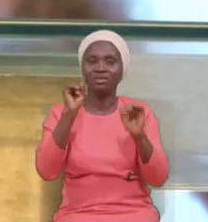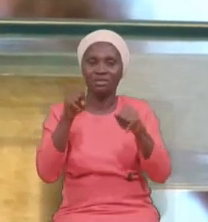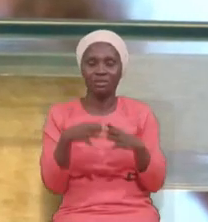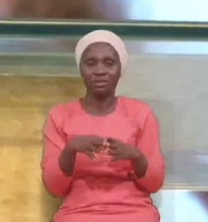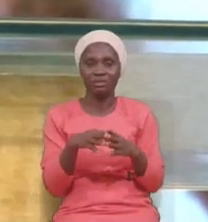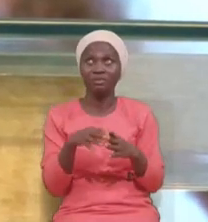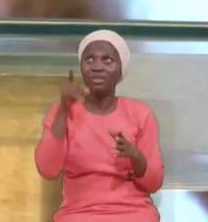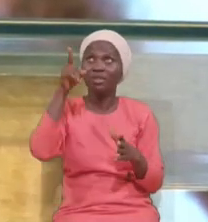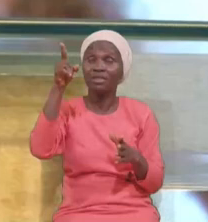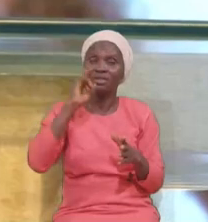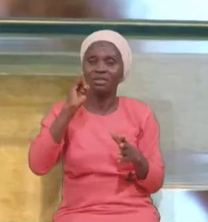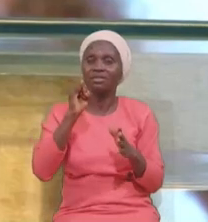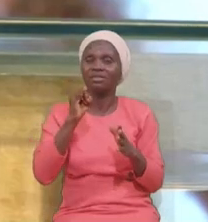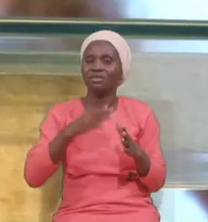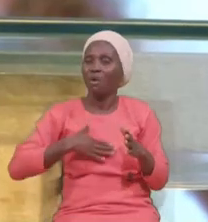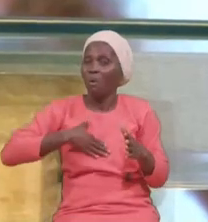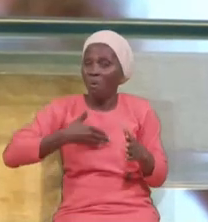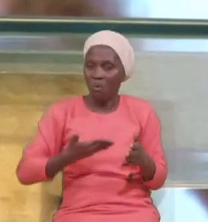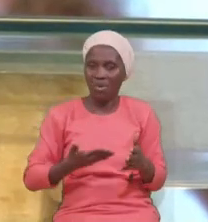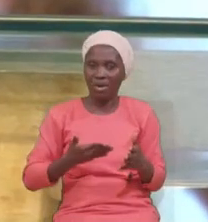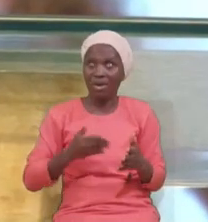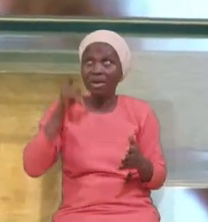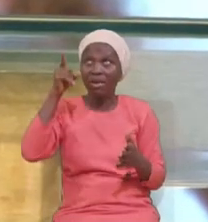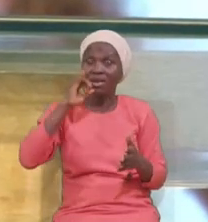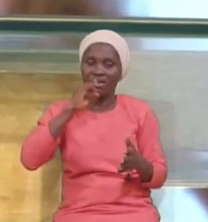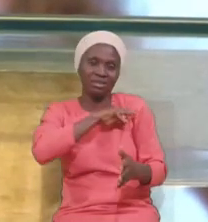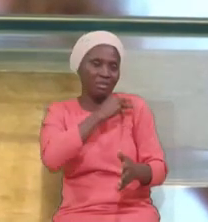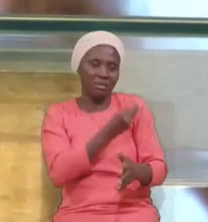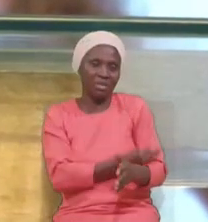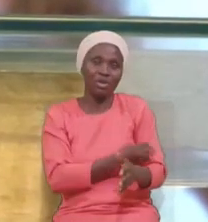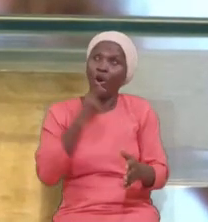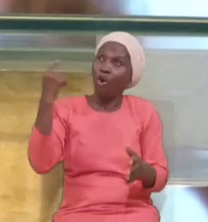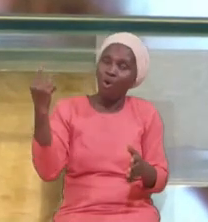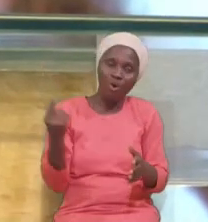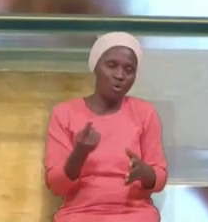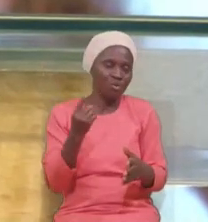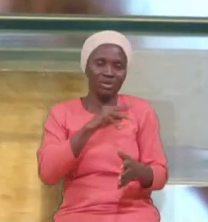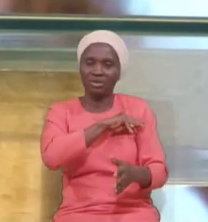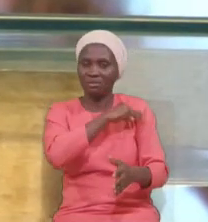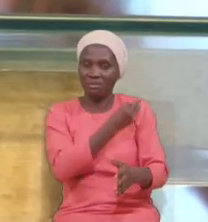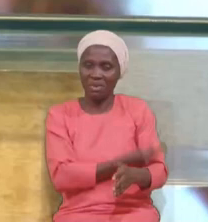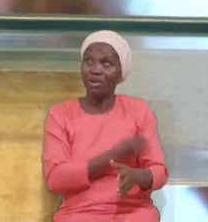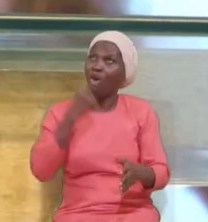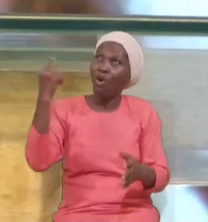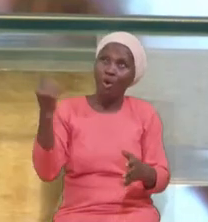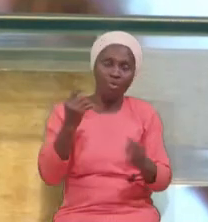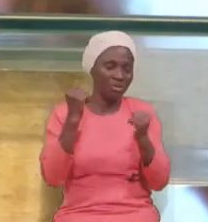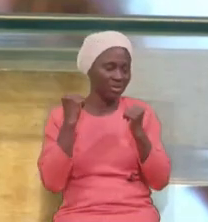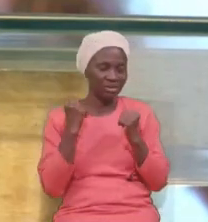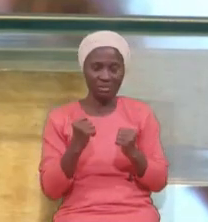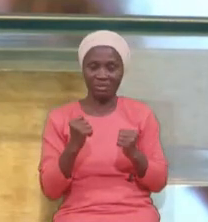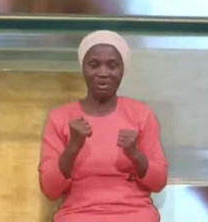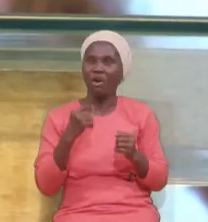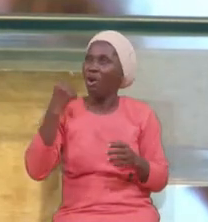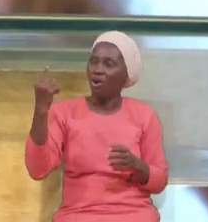ça. Toujours le Seigneur désire. Il est puissant, toujours puissant,